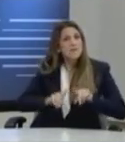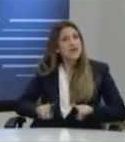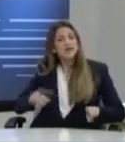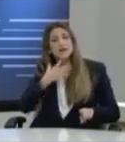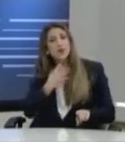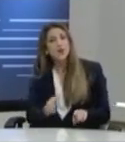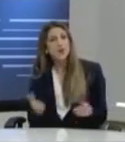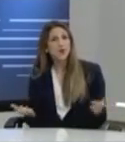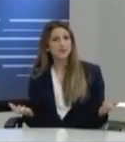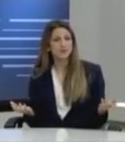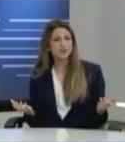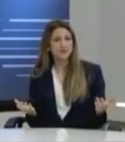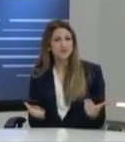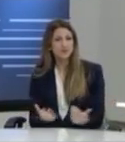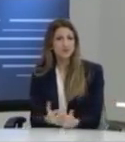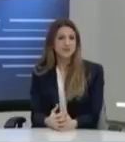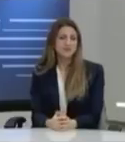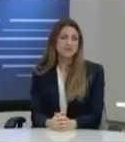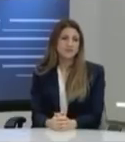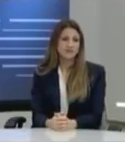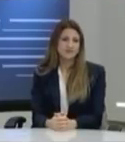Δείχνετε λοιπόν